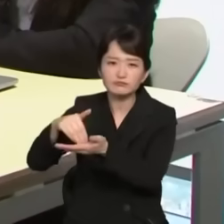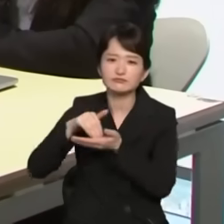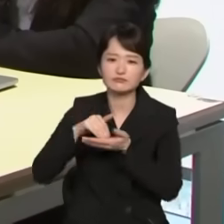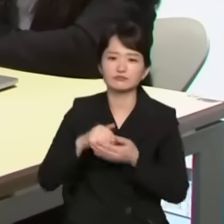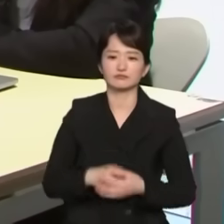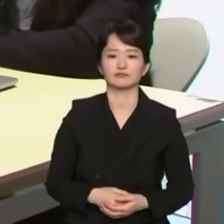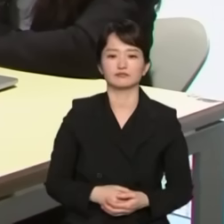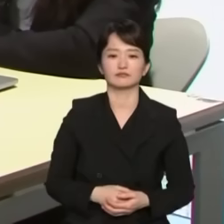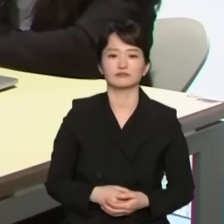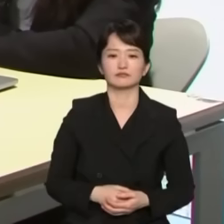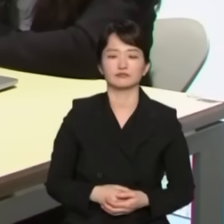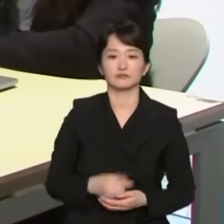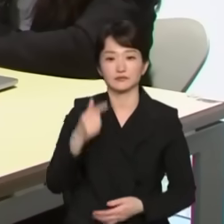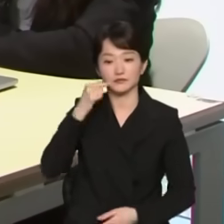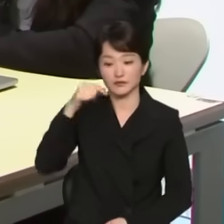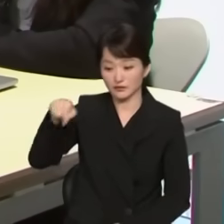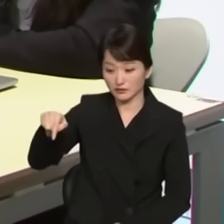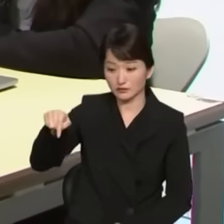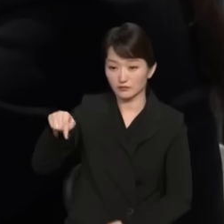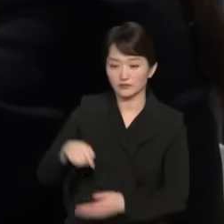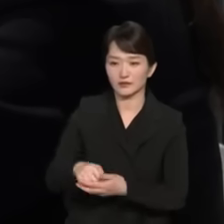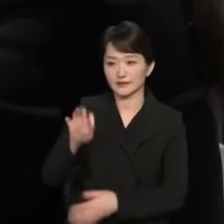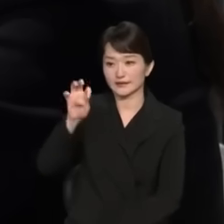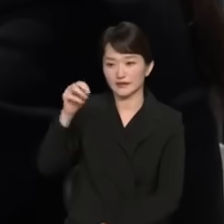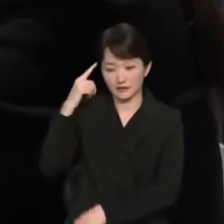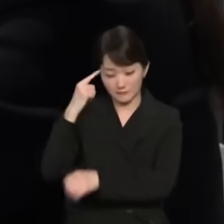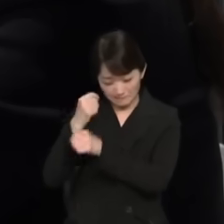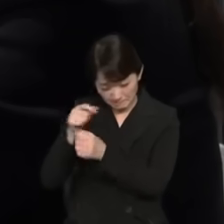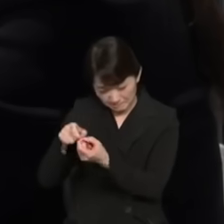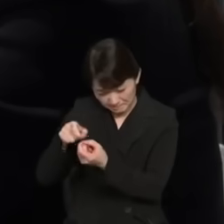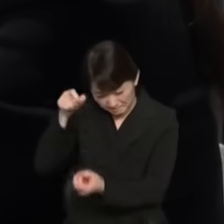취재진은 일본에서 오랜 기간 EM을 연구해온